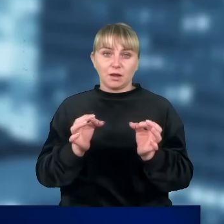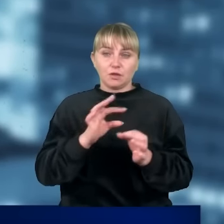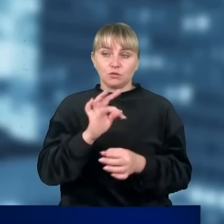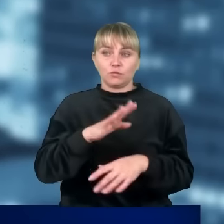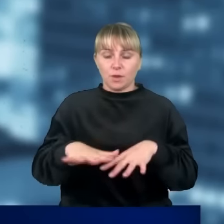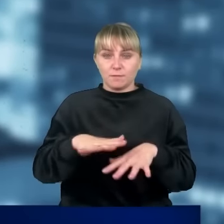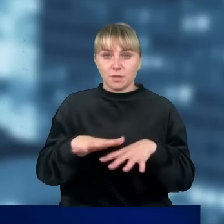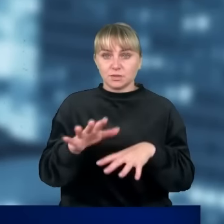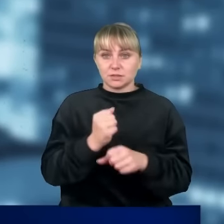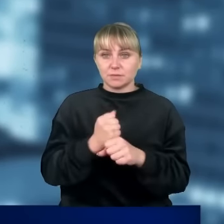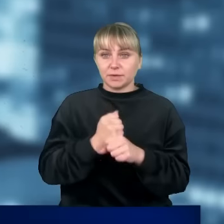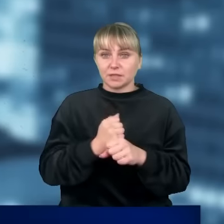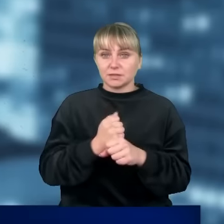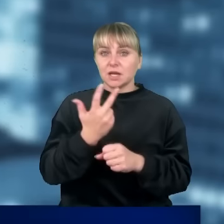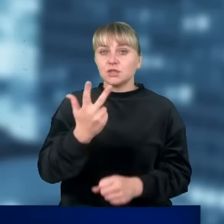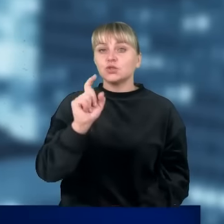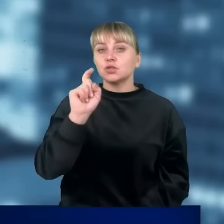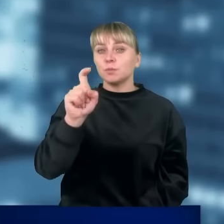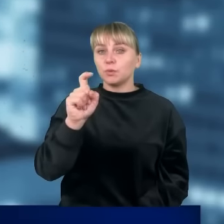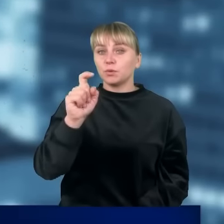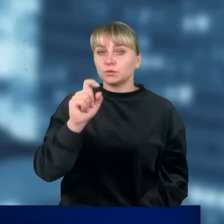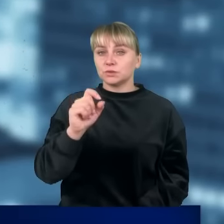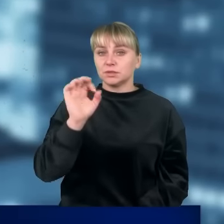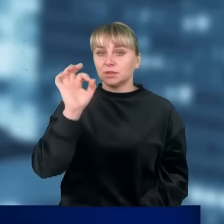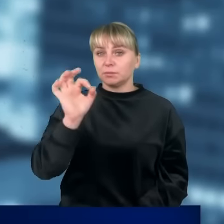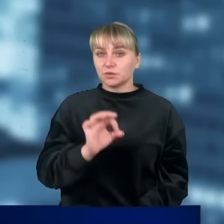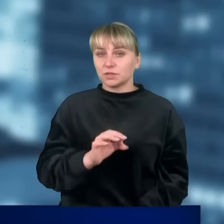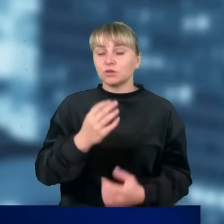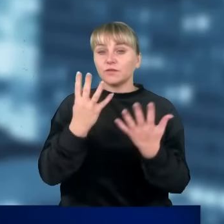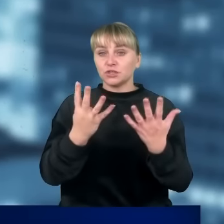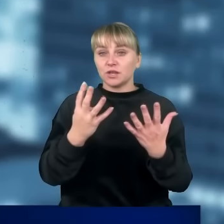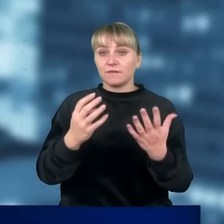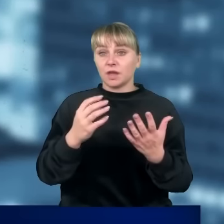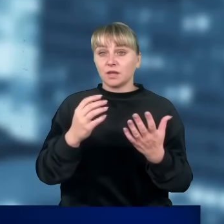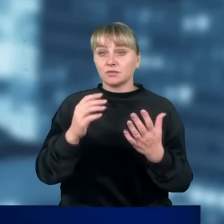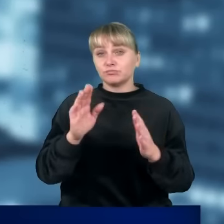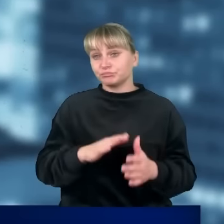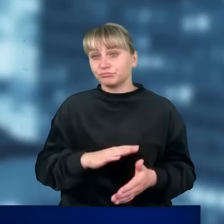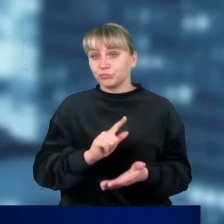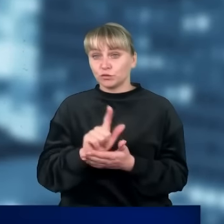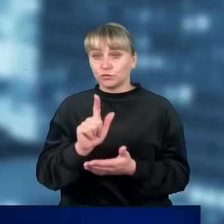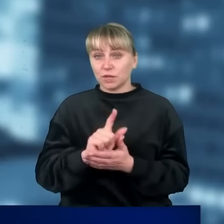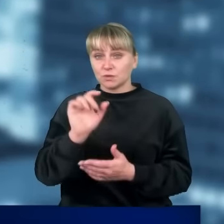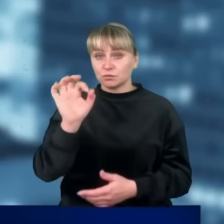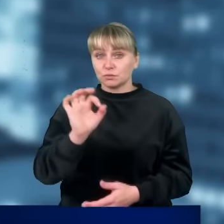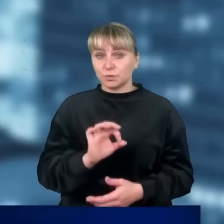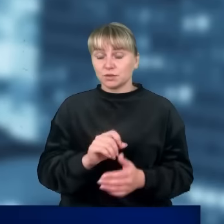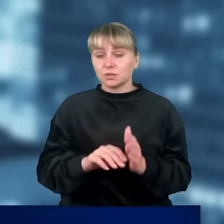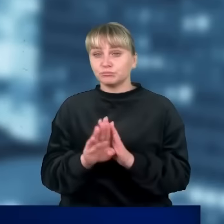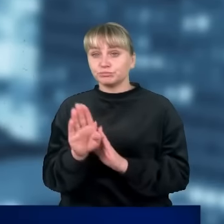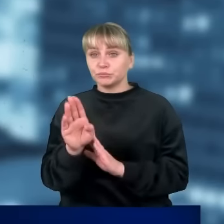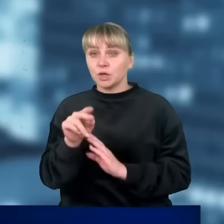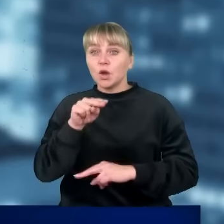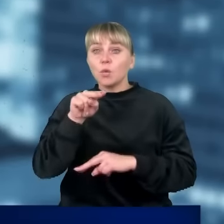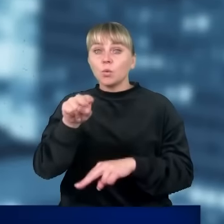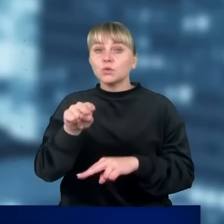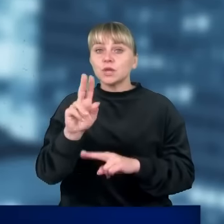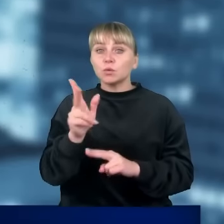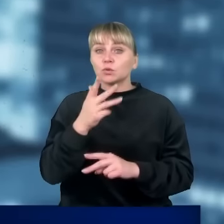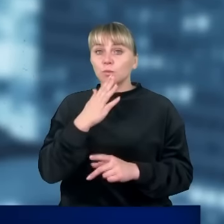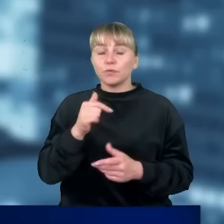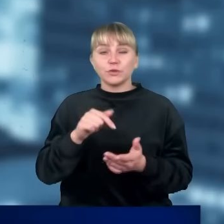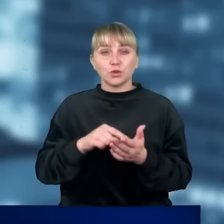Natomiast o 3 punkty procentowe, z 9% we wrześniu do 12% w październiku, wzrósł udział tych, którzy postrzegają tę sytuację